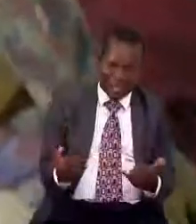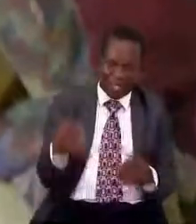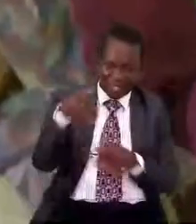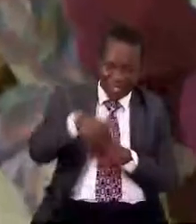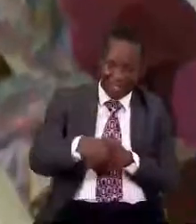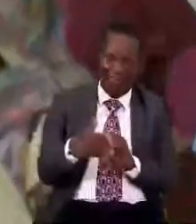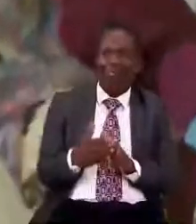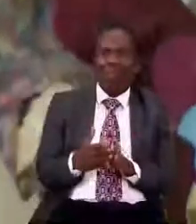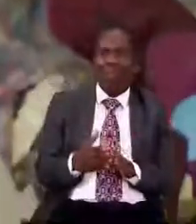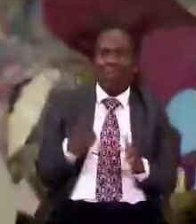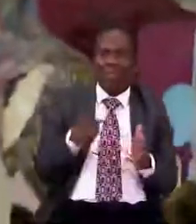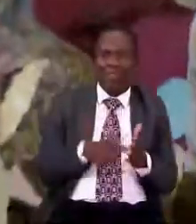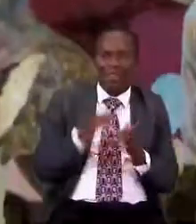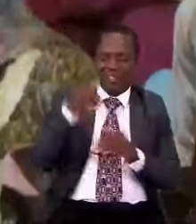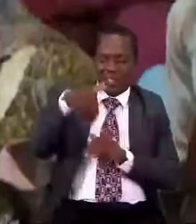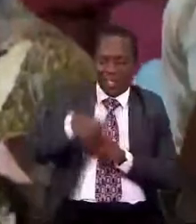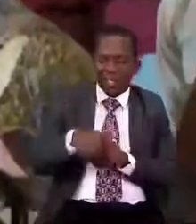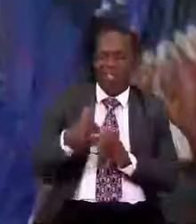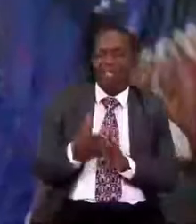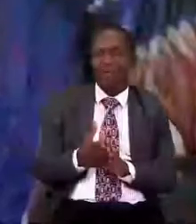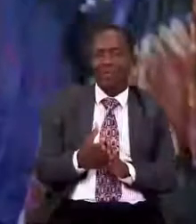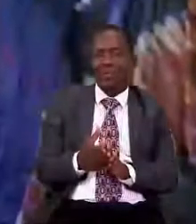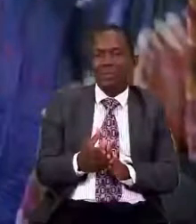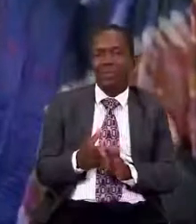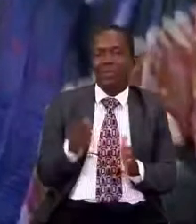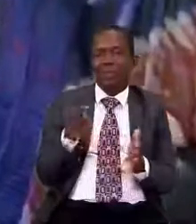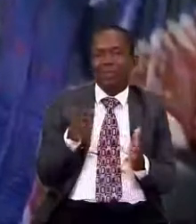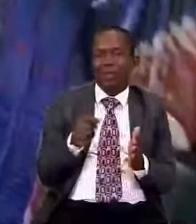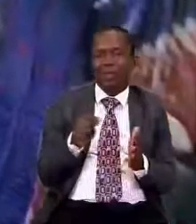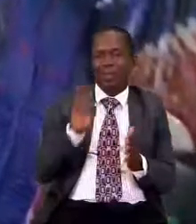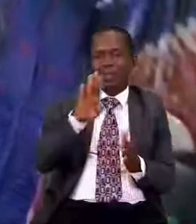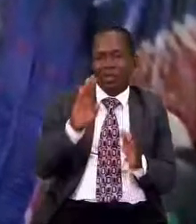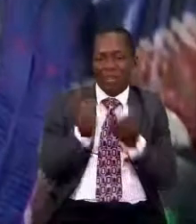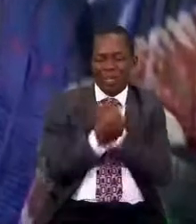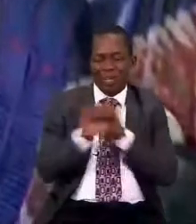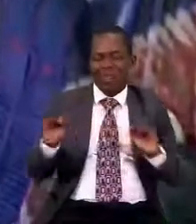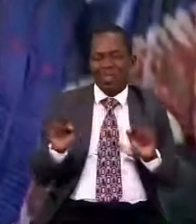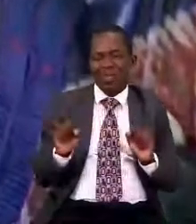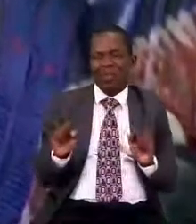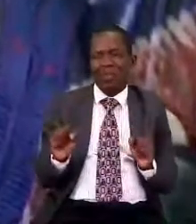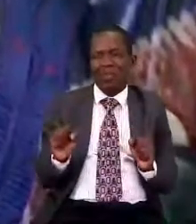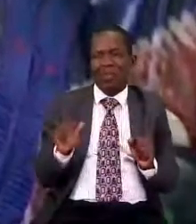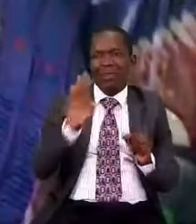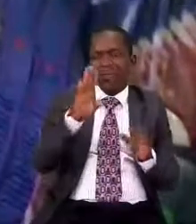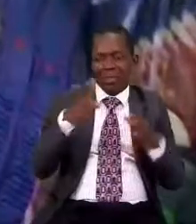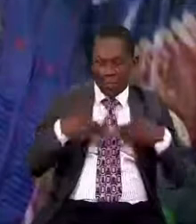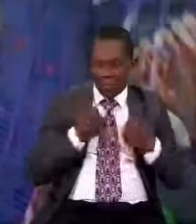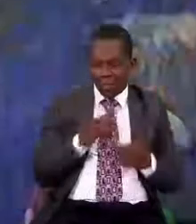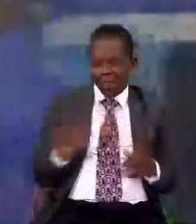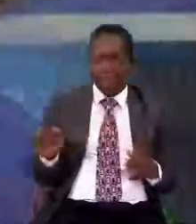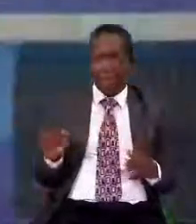votre salut, votre guérison, votre délivrance, votre